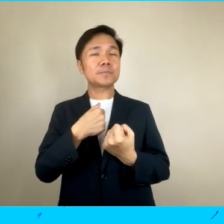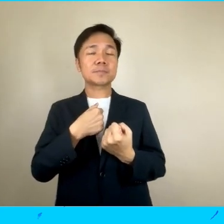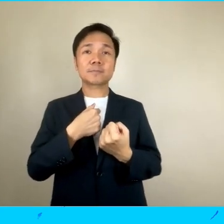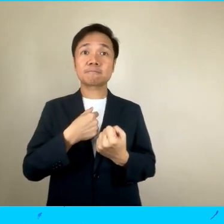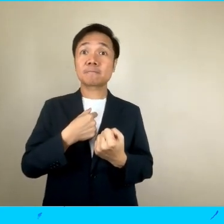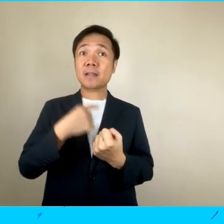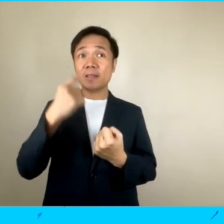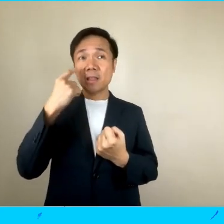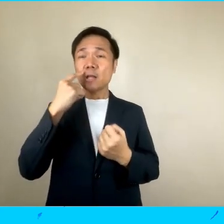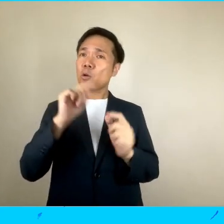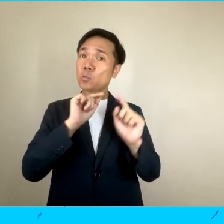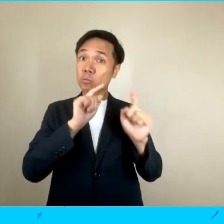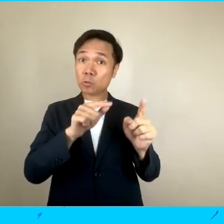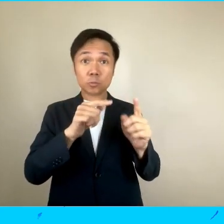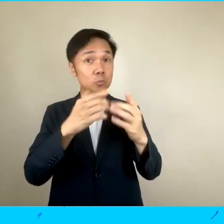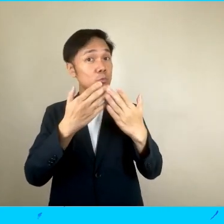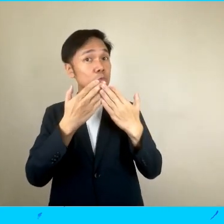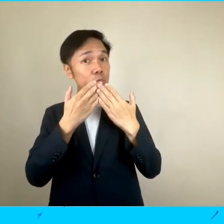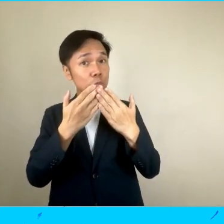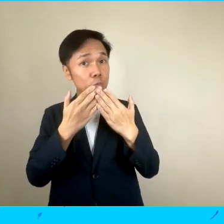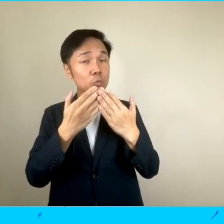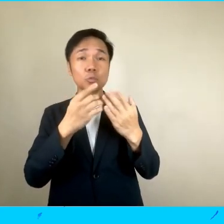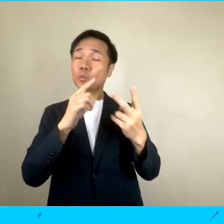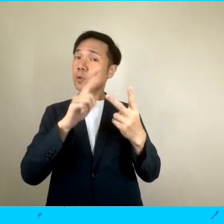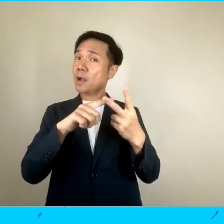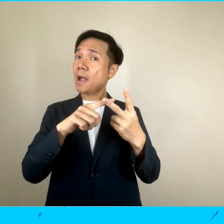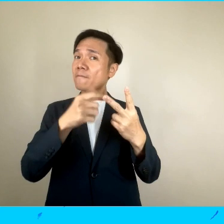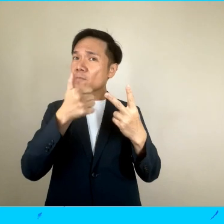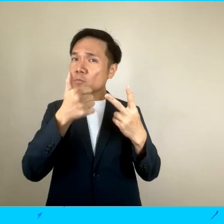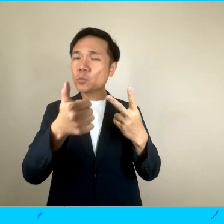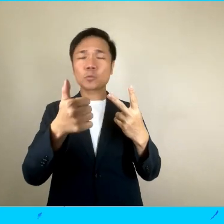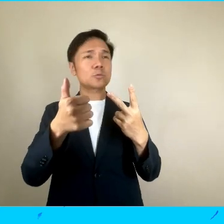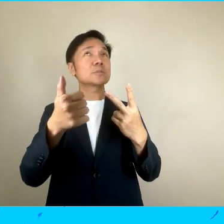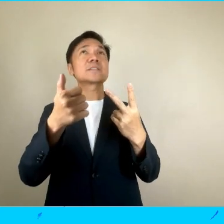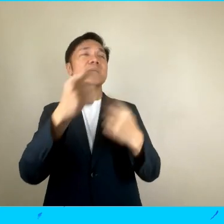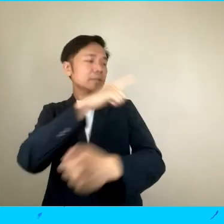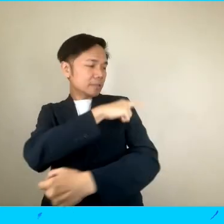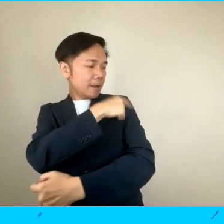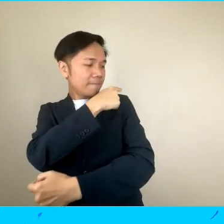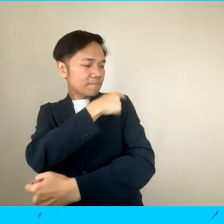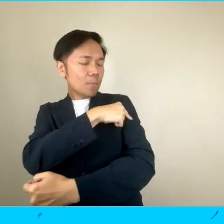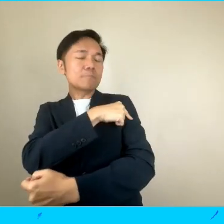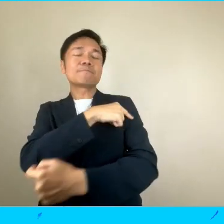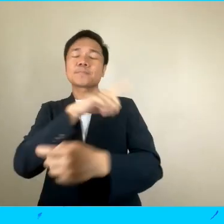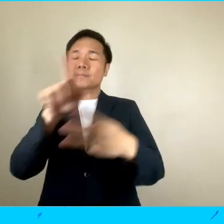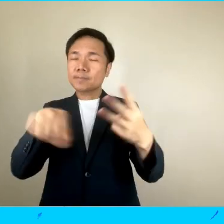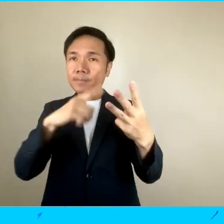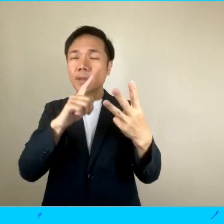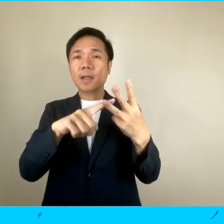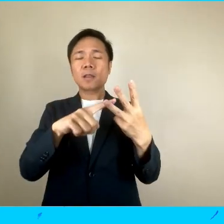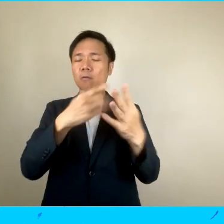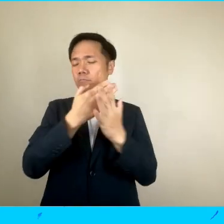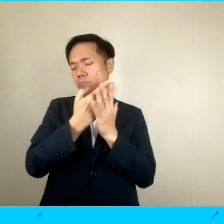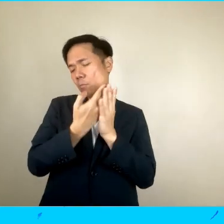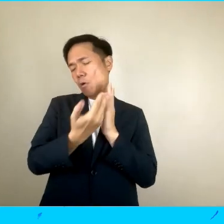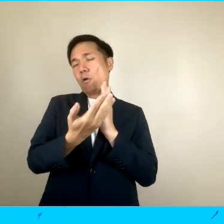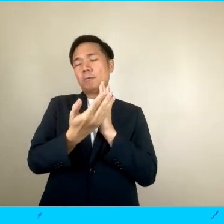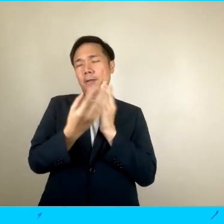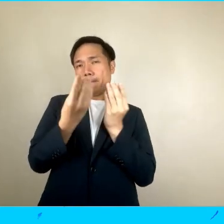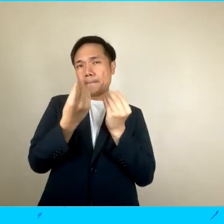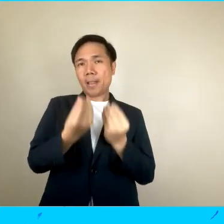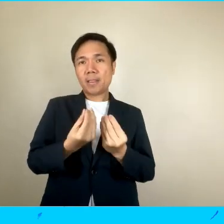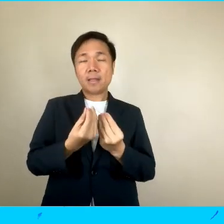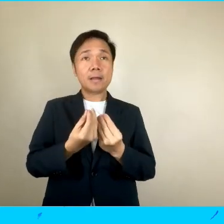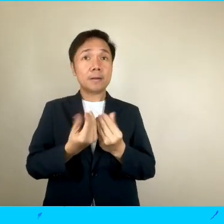d'argent et de soutien pour que les adolescents puissent avoir accès à l'école, à la santé et